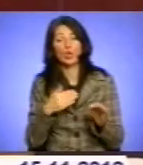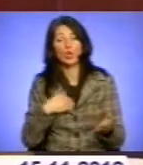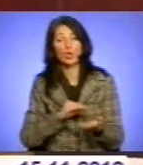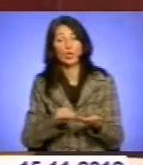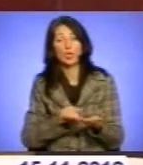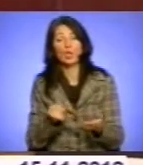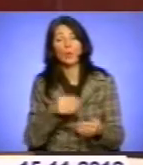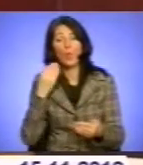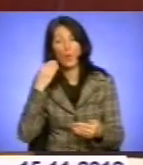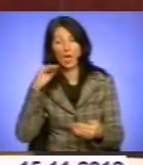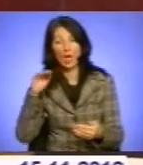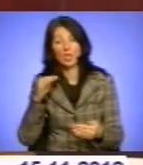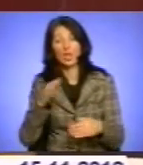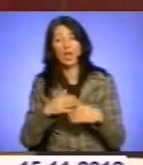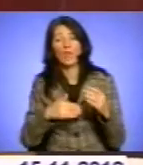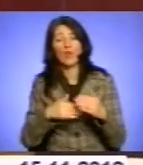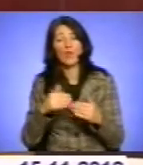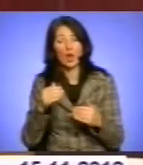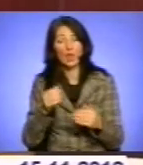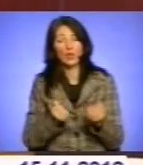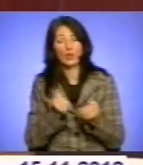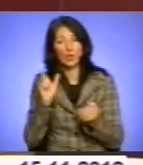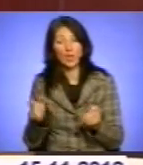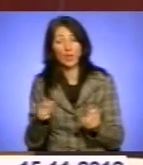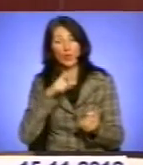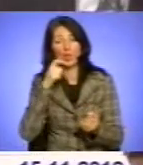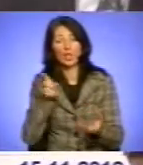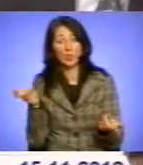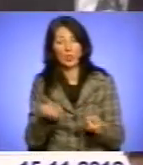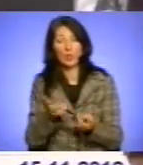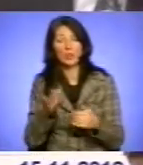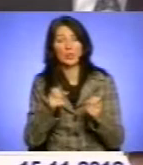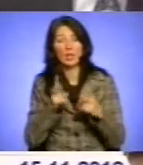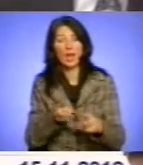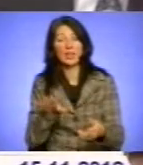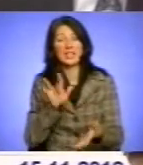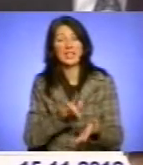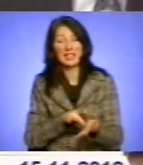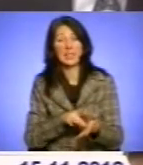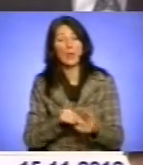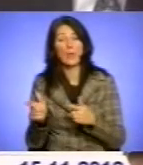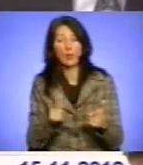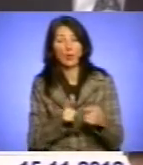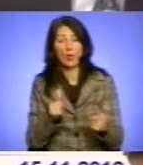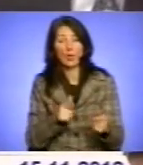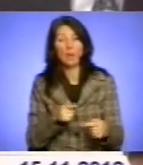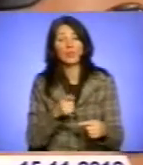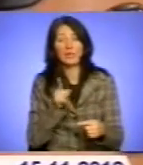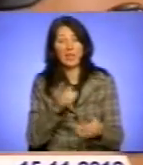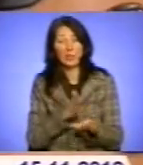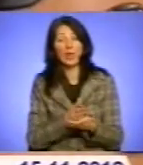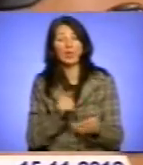Аби покращити кваліфікацію водіїв, в Україні потрібні спеціальні центри підготовки, переконані транспортники. Їх мають намір створити у всіх